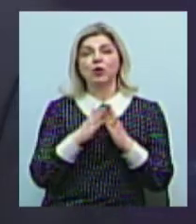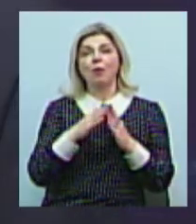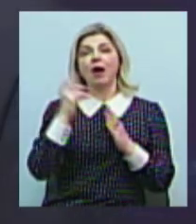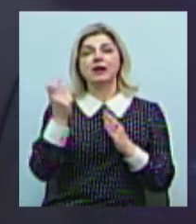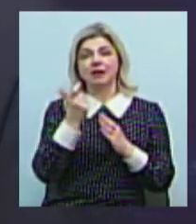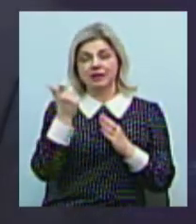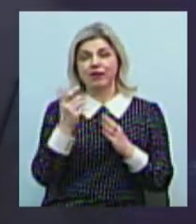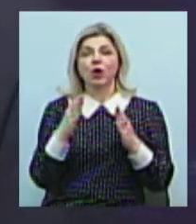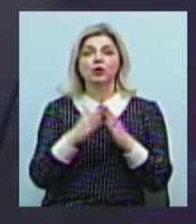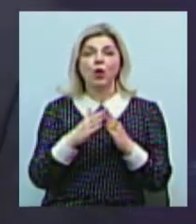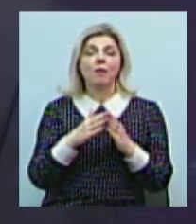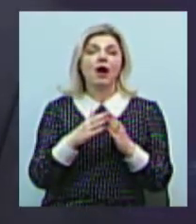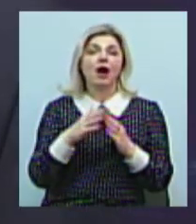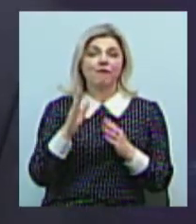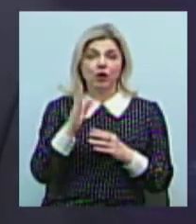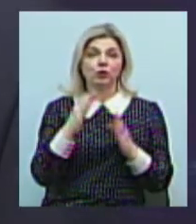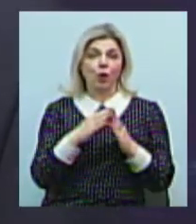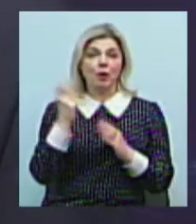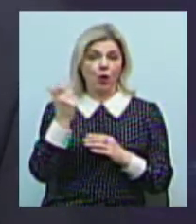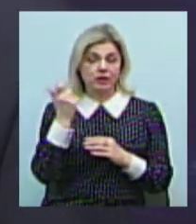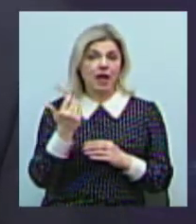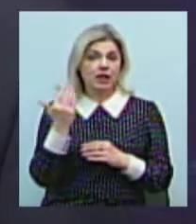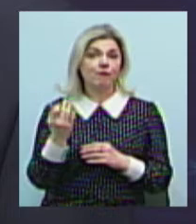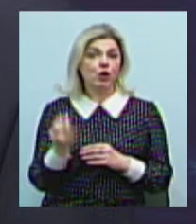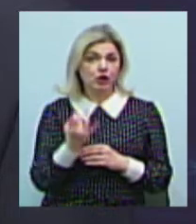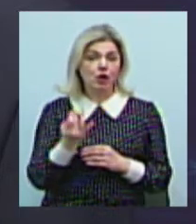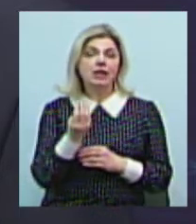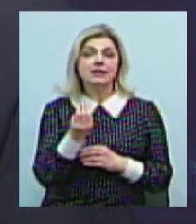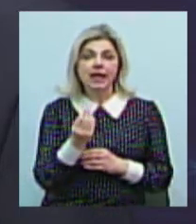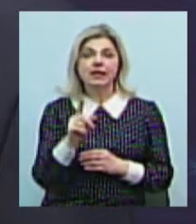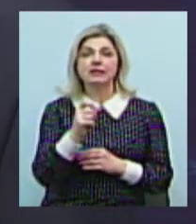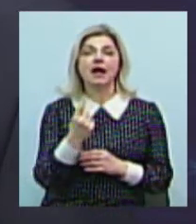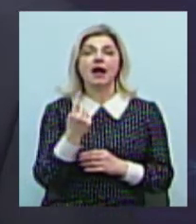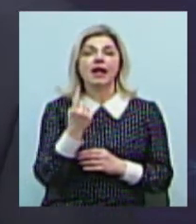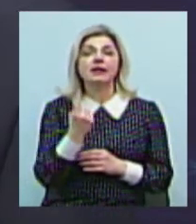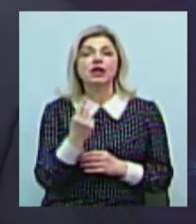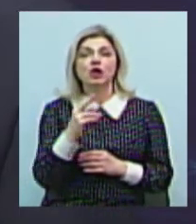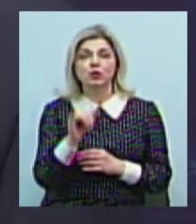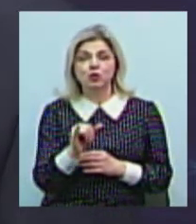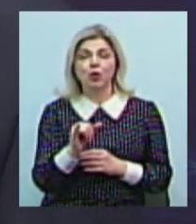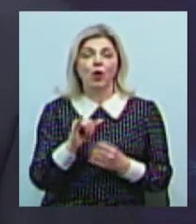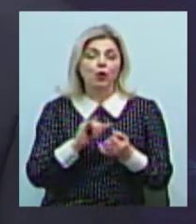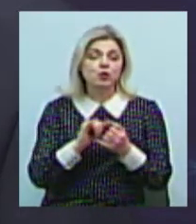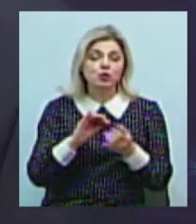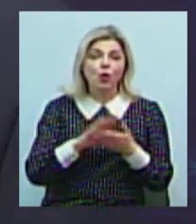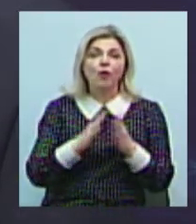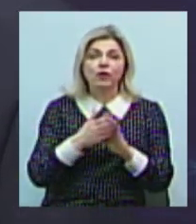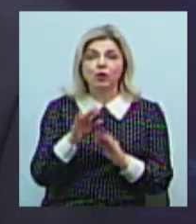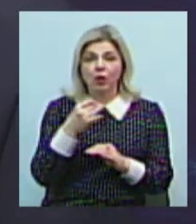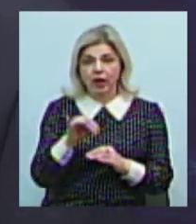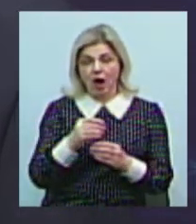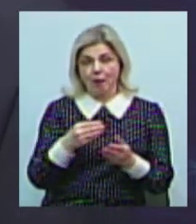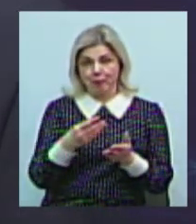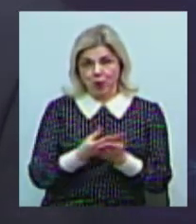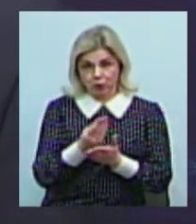домогосподарство и домохозяина, его интересует прежде всего цена за единицу условной продукции или условной услуги.